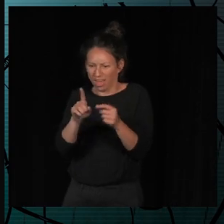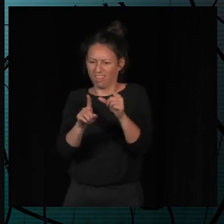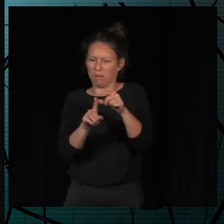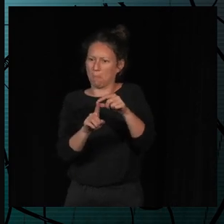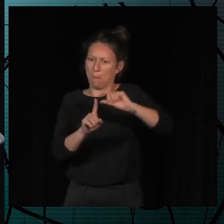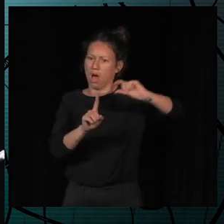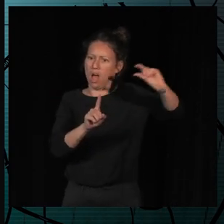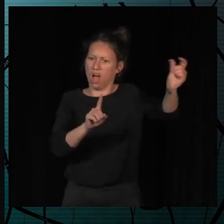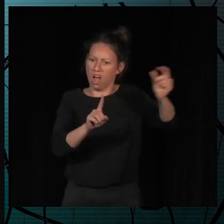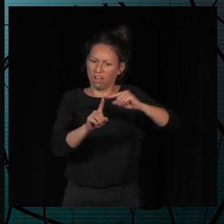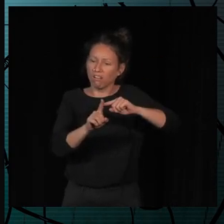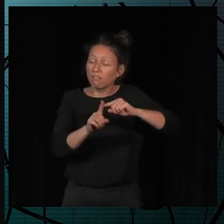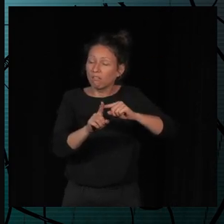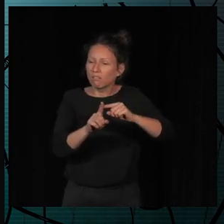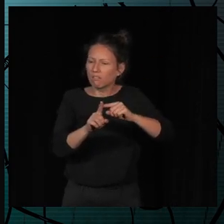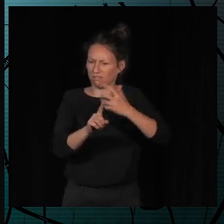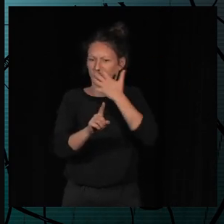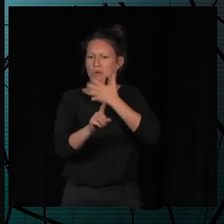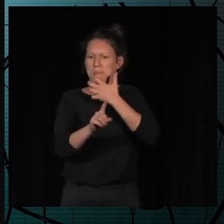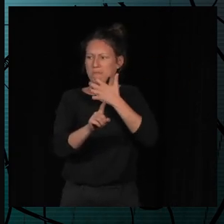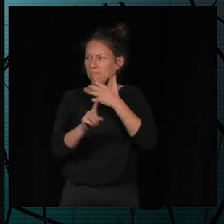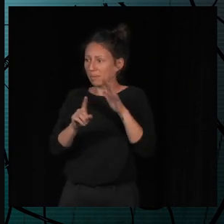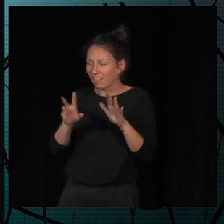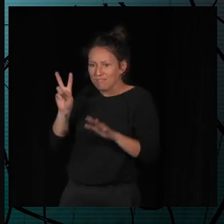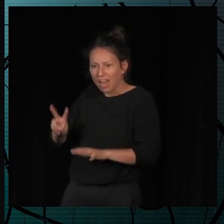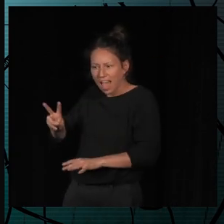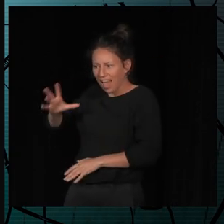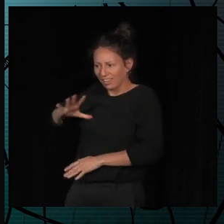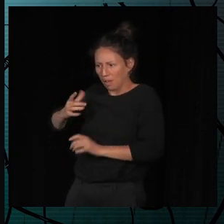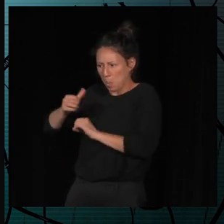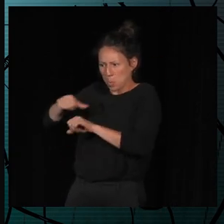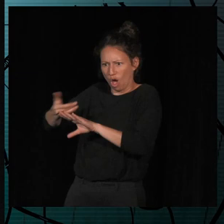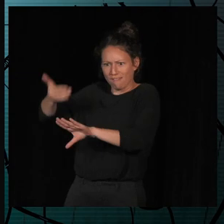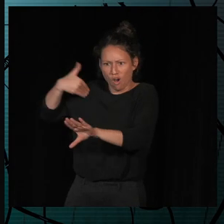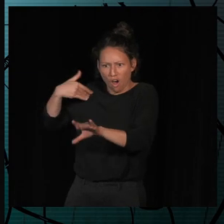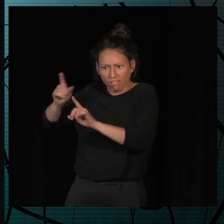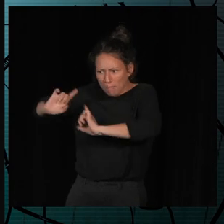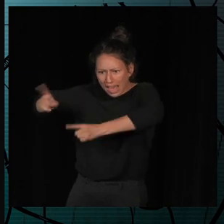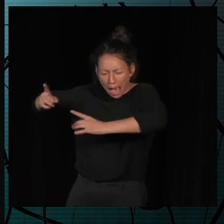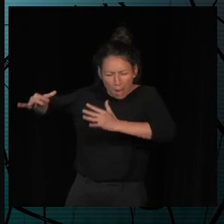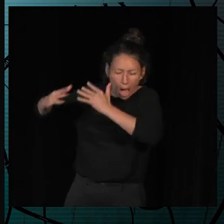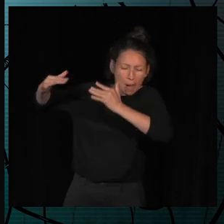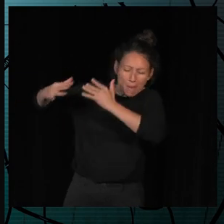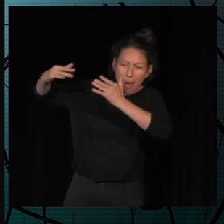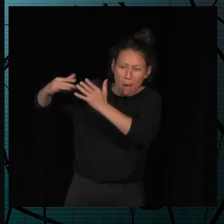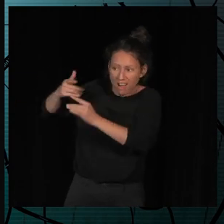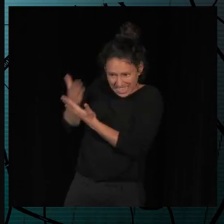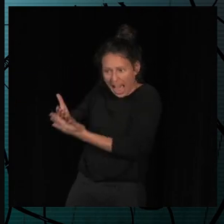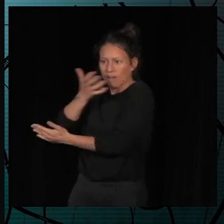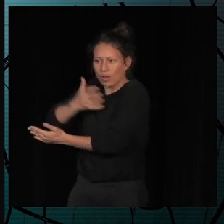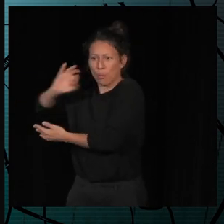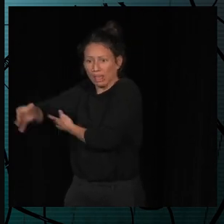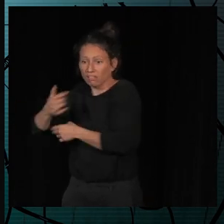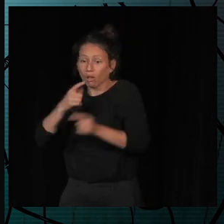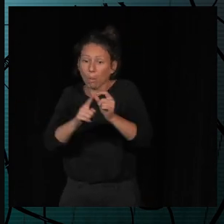que 1 heure avant dans les tranché c'était l'horreur absolu et il dit c'est la contextualisation il dit je me suis totalement